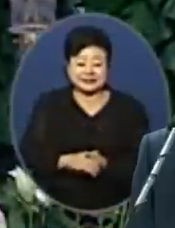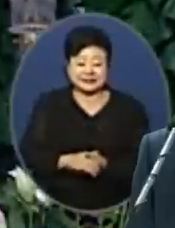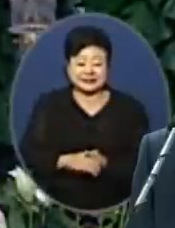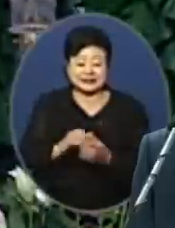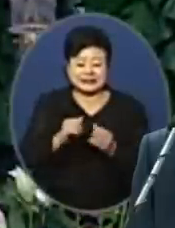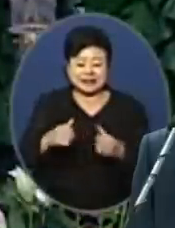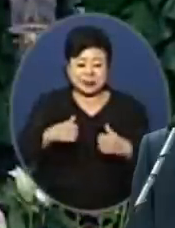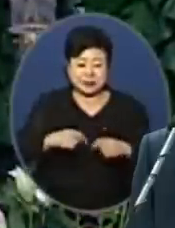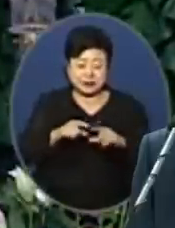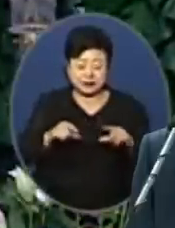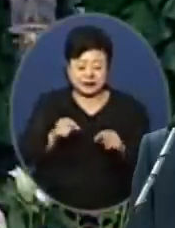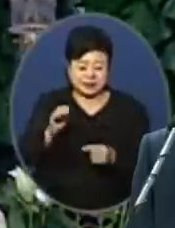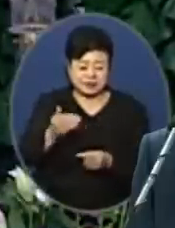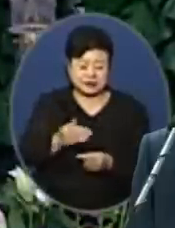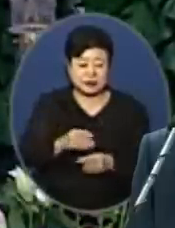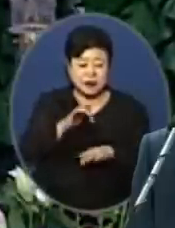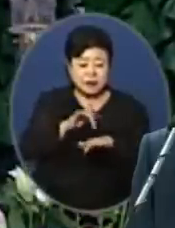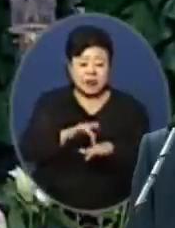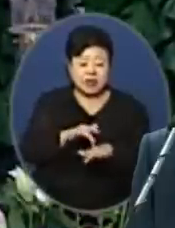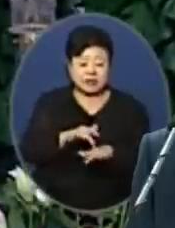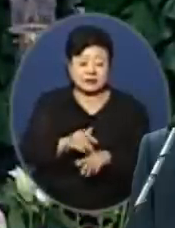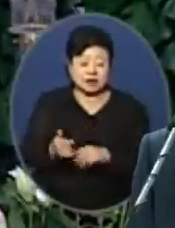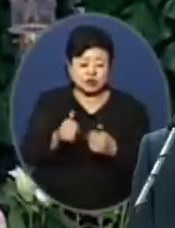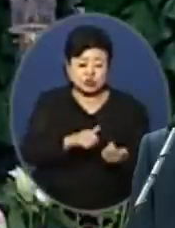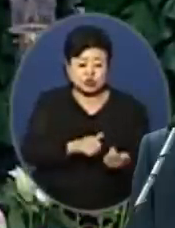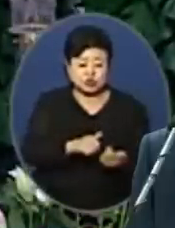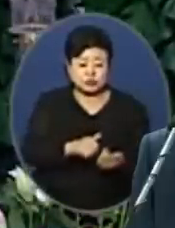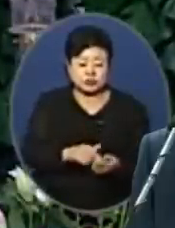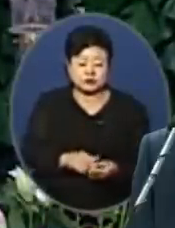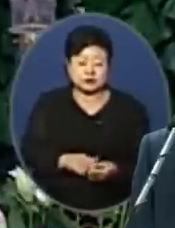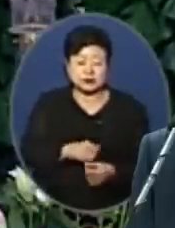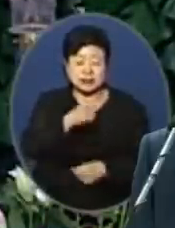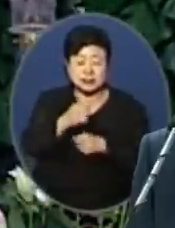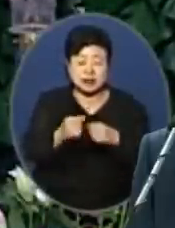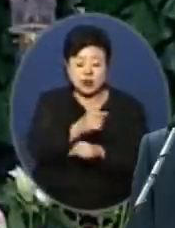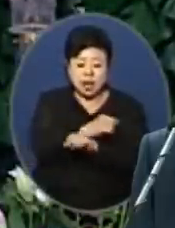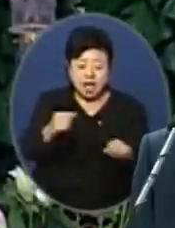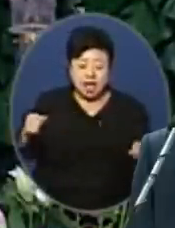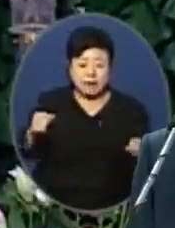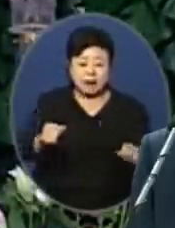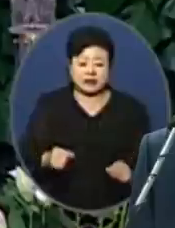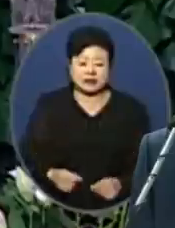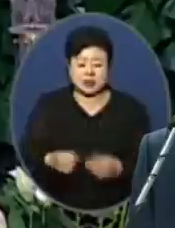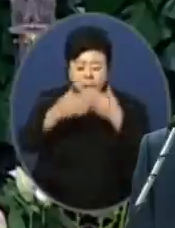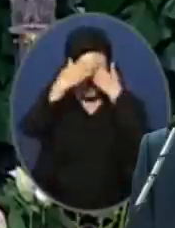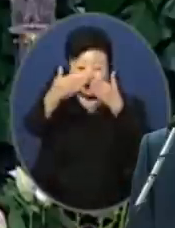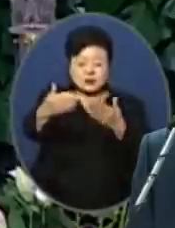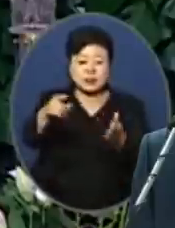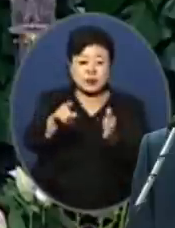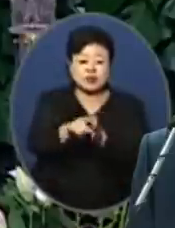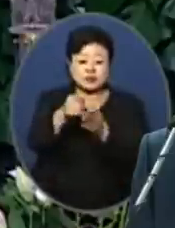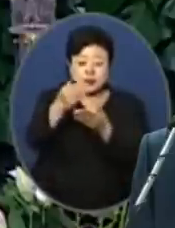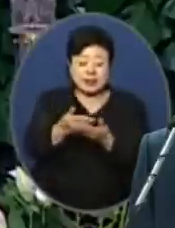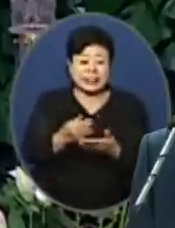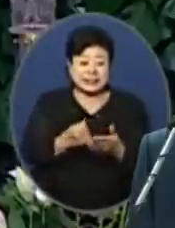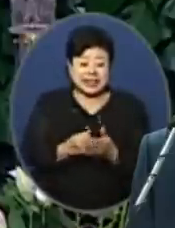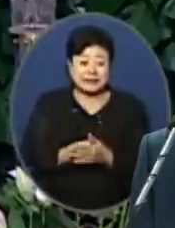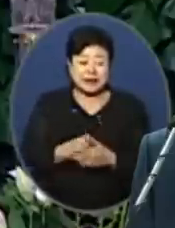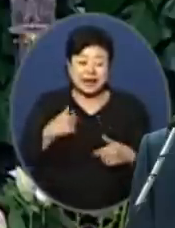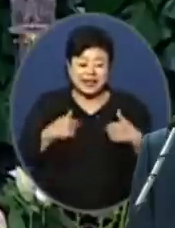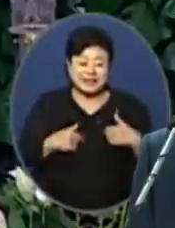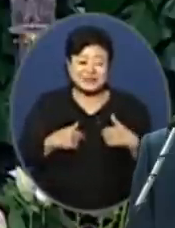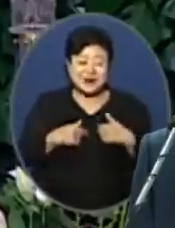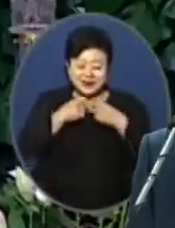시민이 되어서 마귀와 죽음에서 자유와 해방의 은혜를 값없이 믿음으로 받았으니 우리는